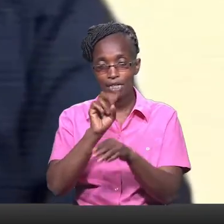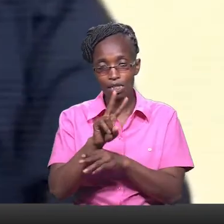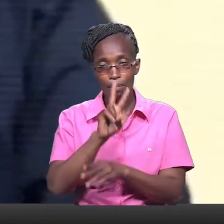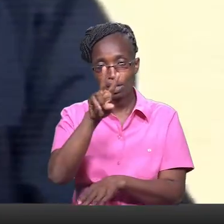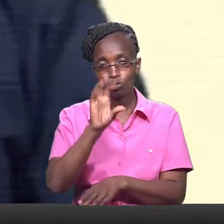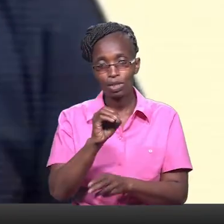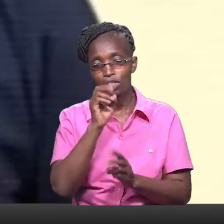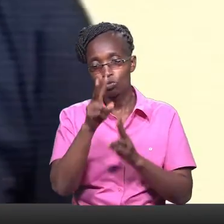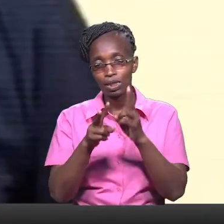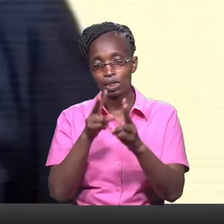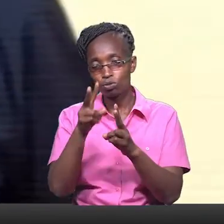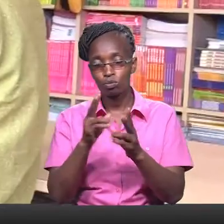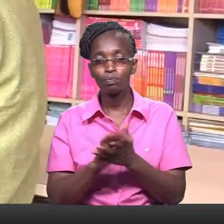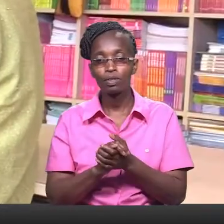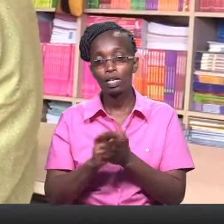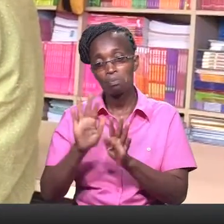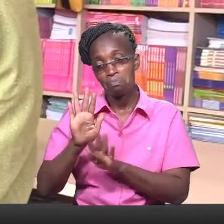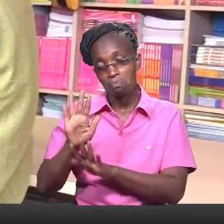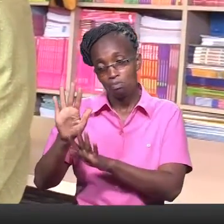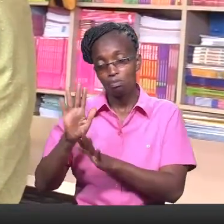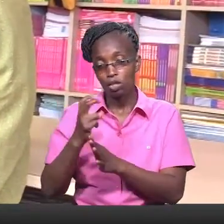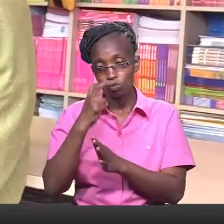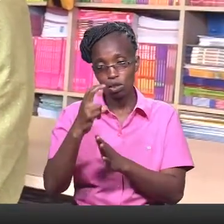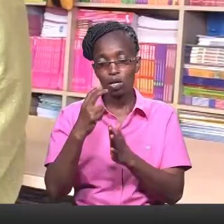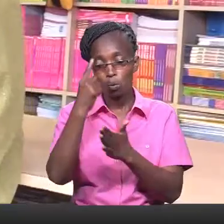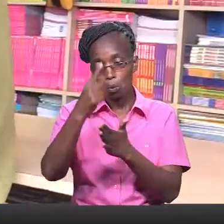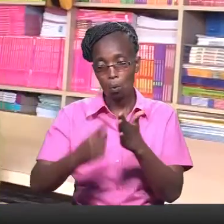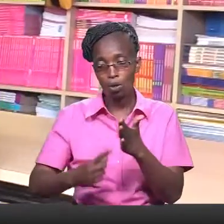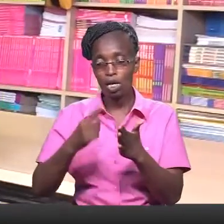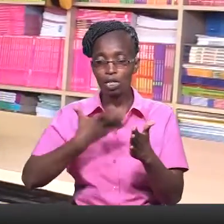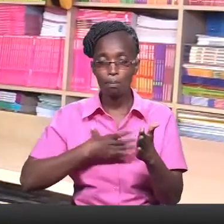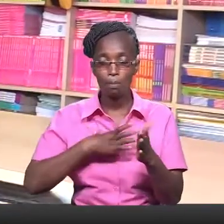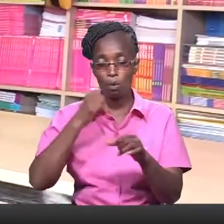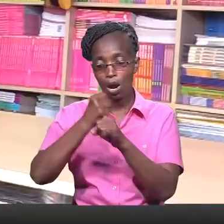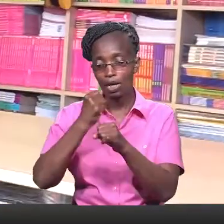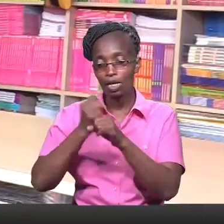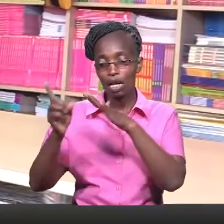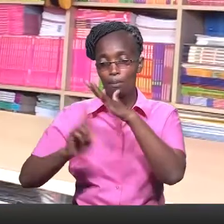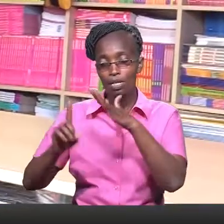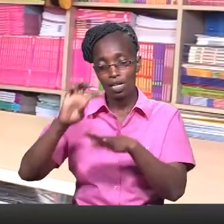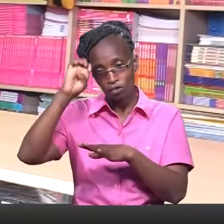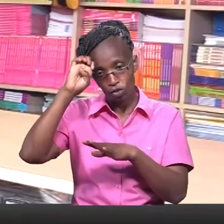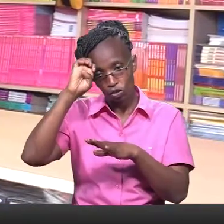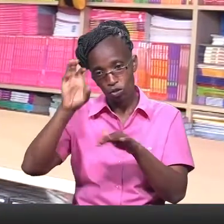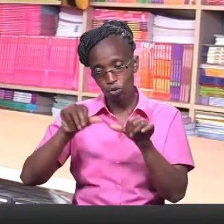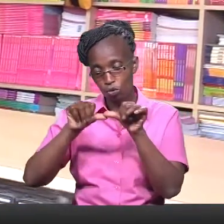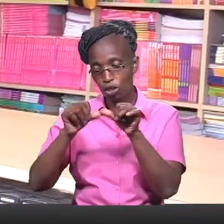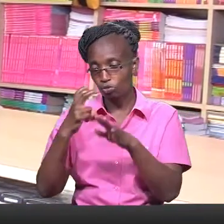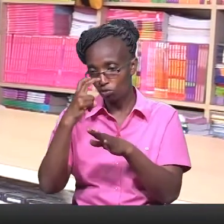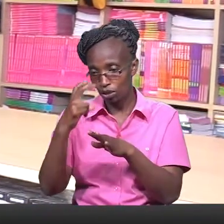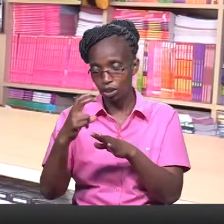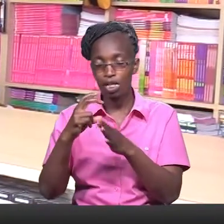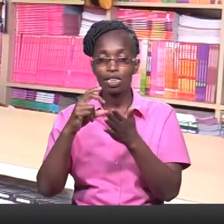December of 2022. Inabaki kuona jinsi washikadau kwenye sekta ya elimu watashirikiana kuhakikisha kalenda ya